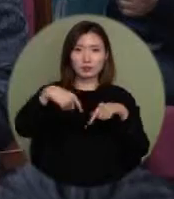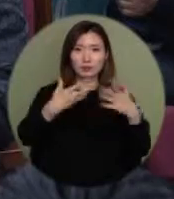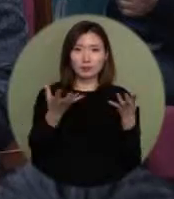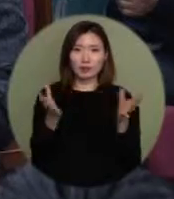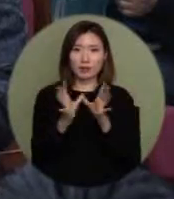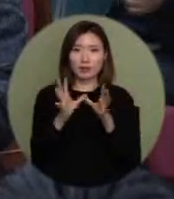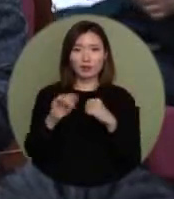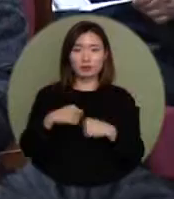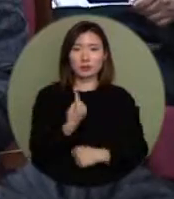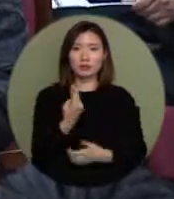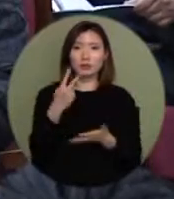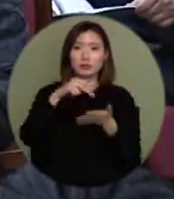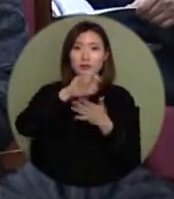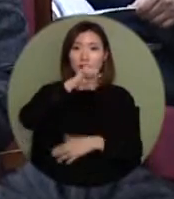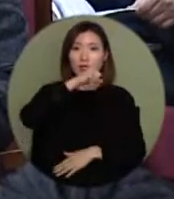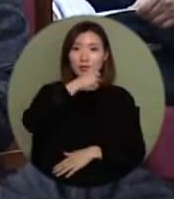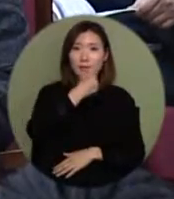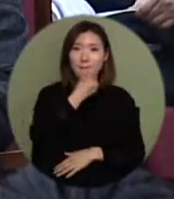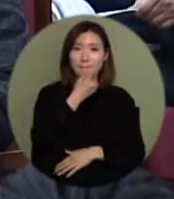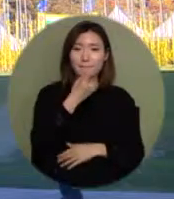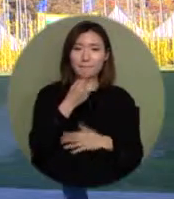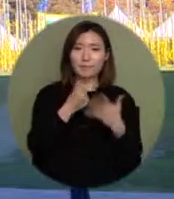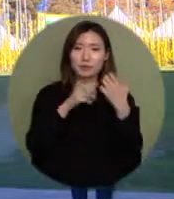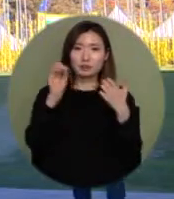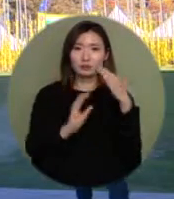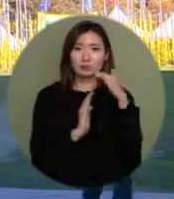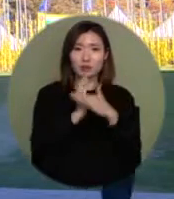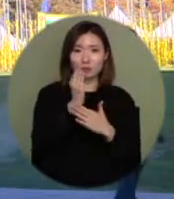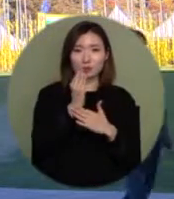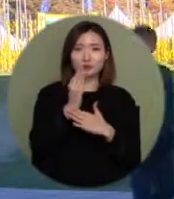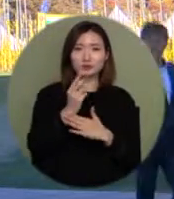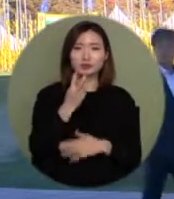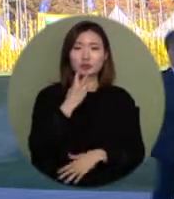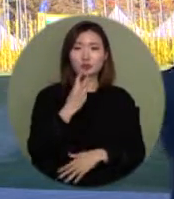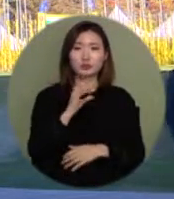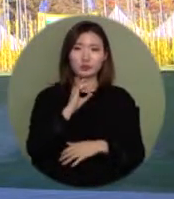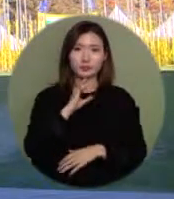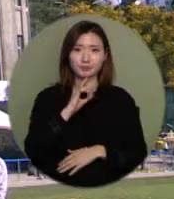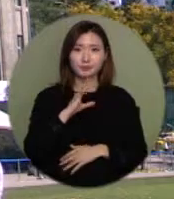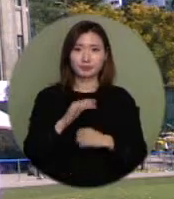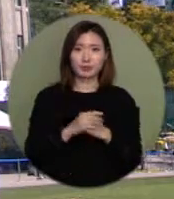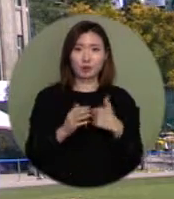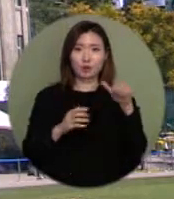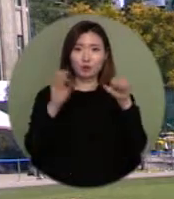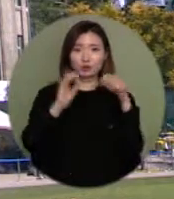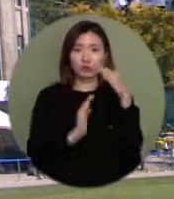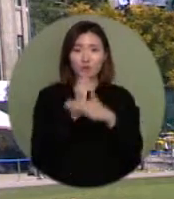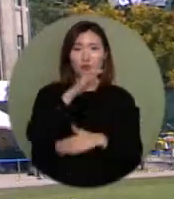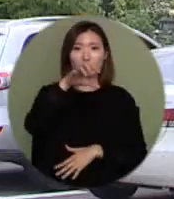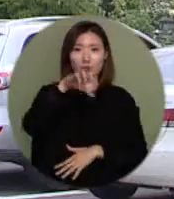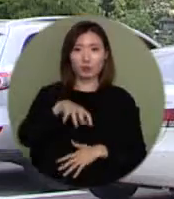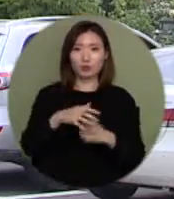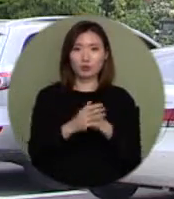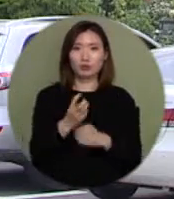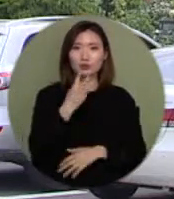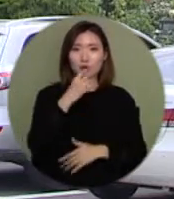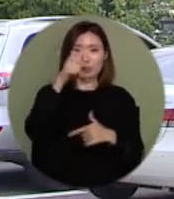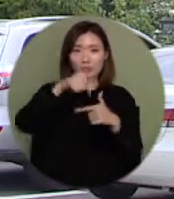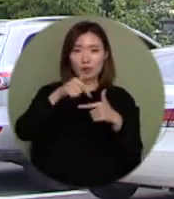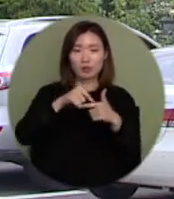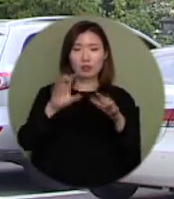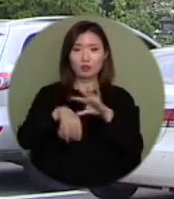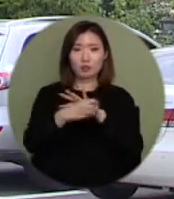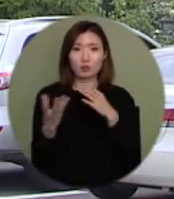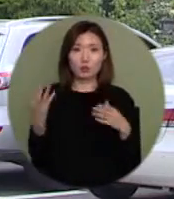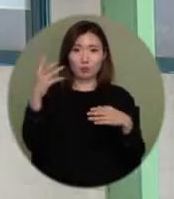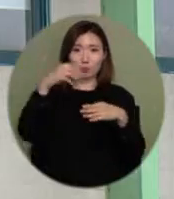재정 자립도가 80%를 넘는 곳은 서울시가 유일합니다. 50%를 넘는 곳도 서울 강남구와